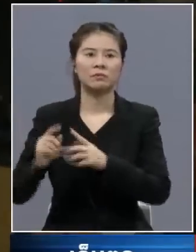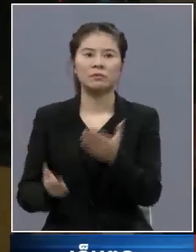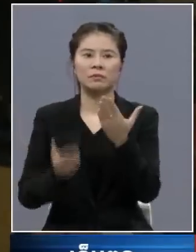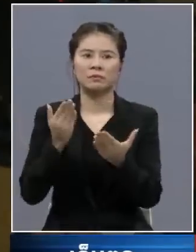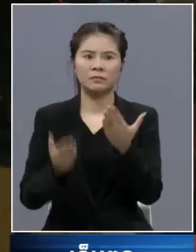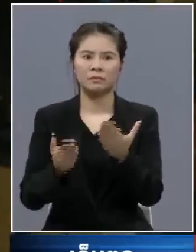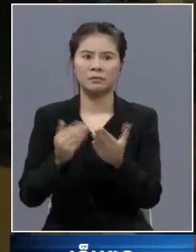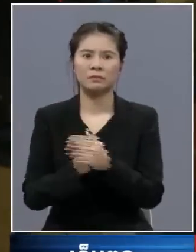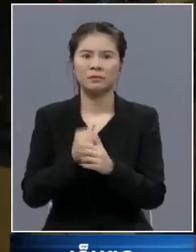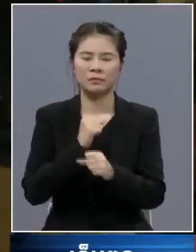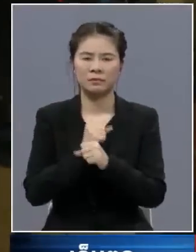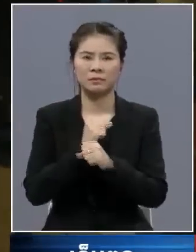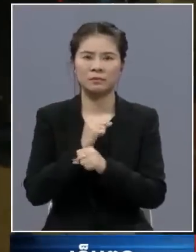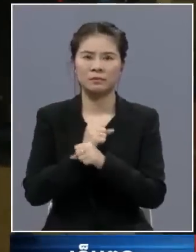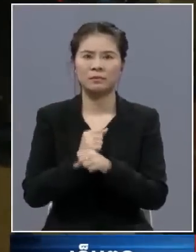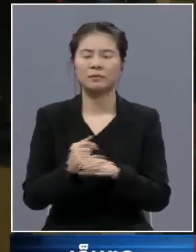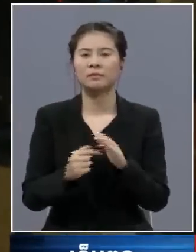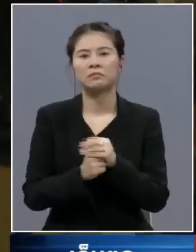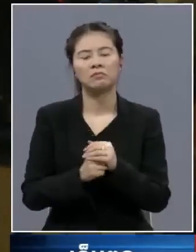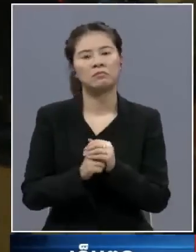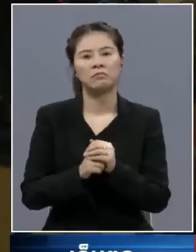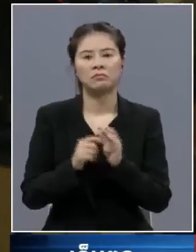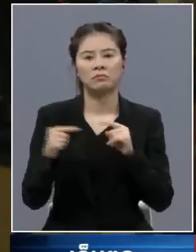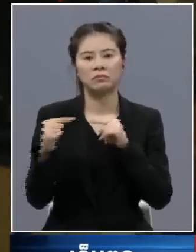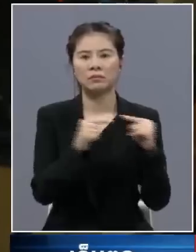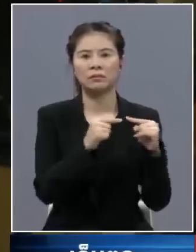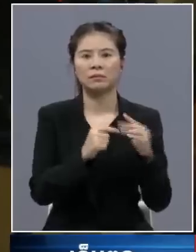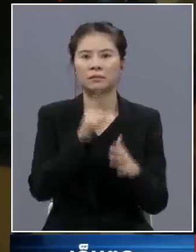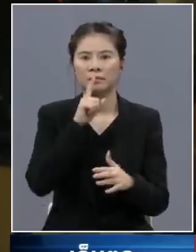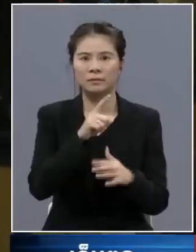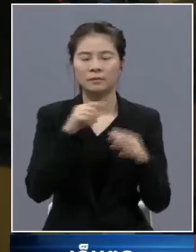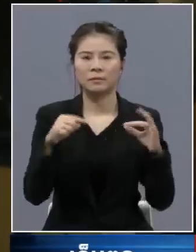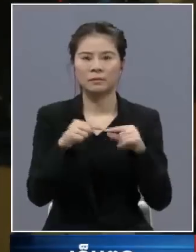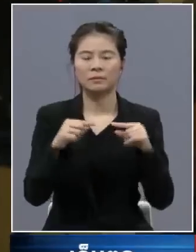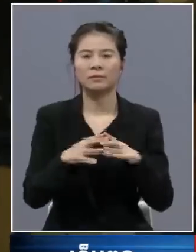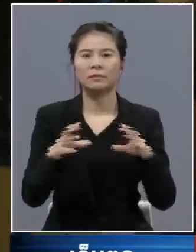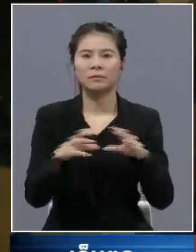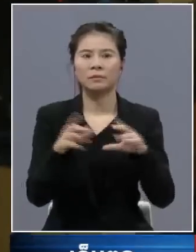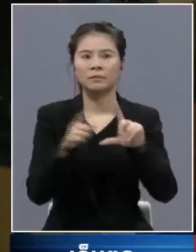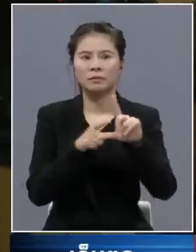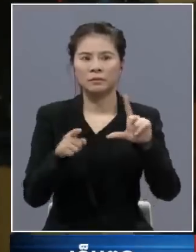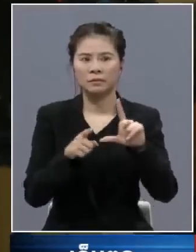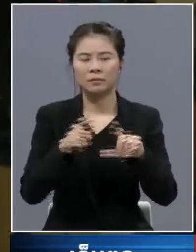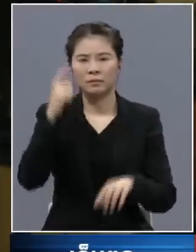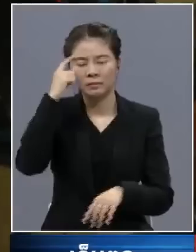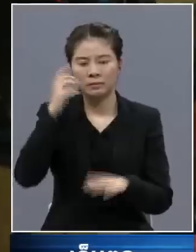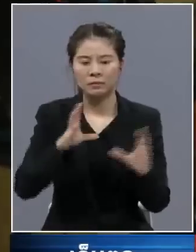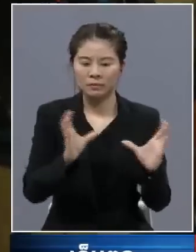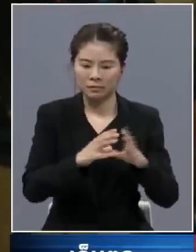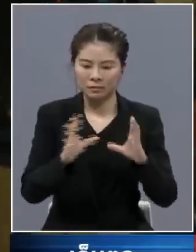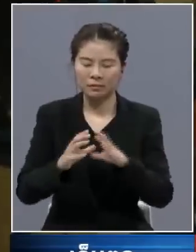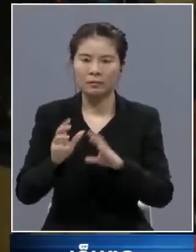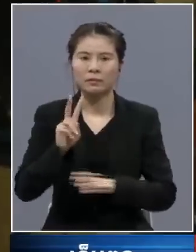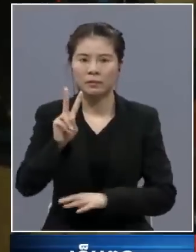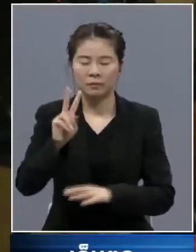แบบนี้ต่อไปแล้ววันนั้นที่ถามเนี่ยนะครับถามจี้ไปยังทั้งก้าวไกลแล้วก็เพื่อไทยเพราะมองว่าเป็น2พรรคที่ได้คะแนนมา